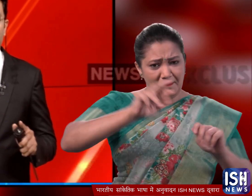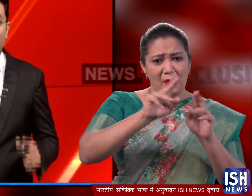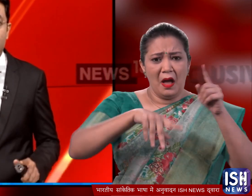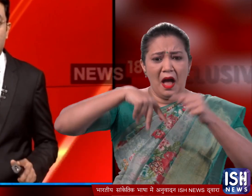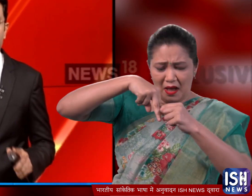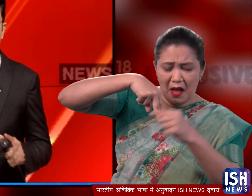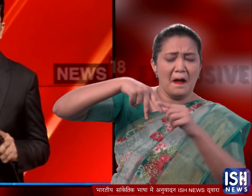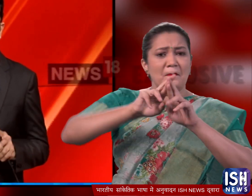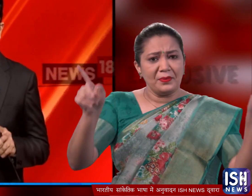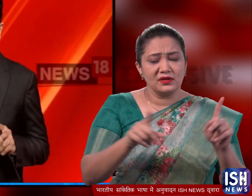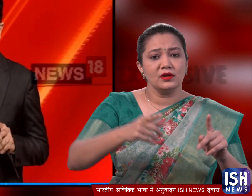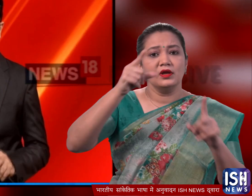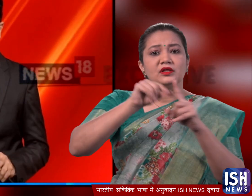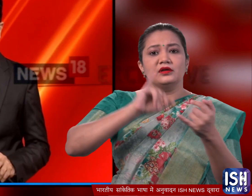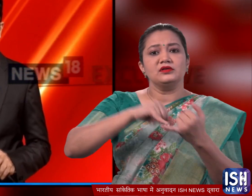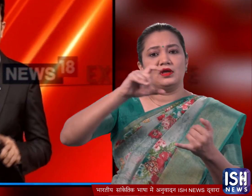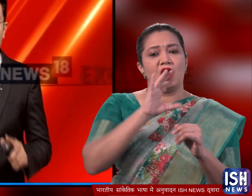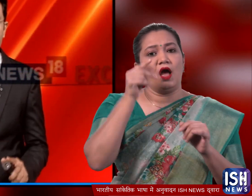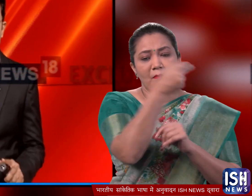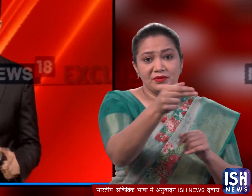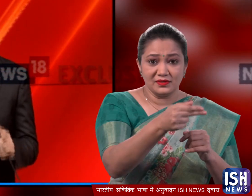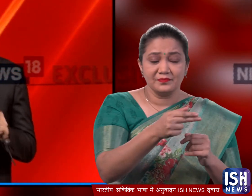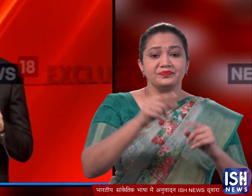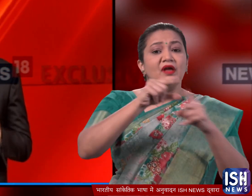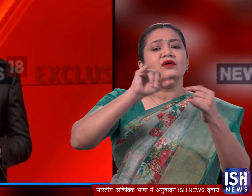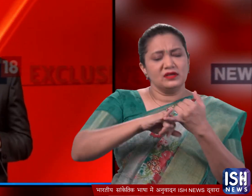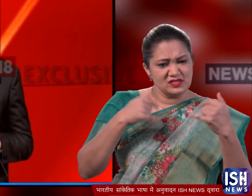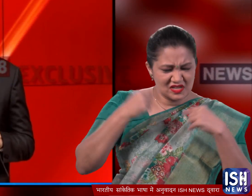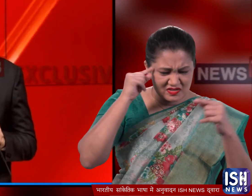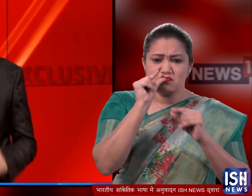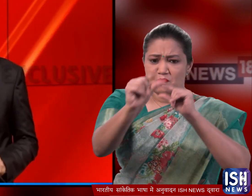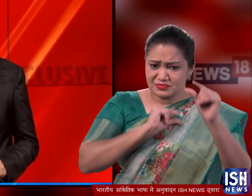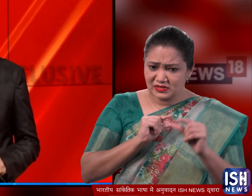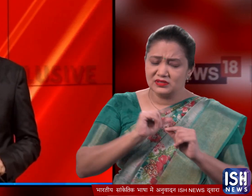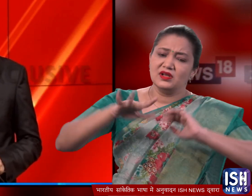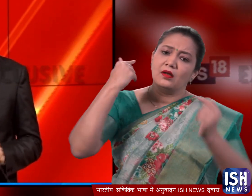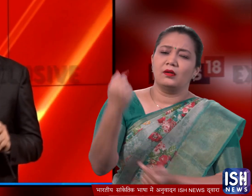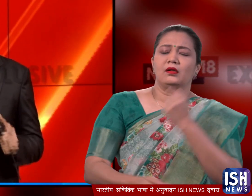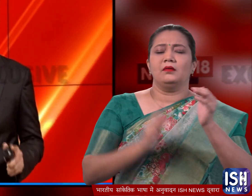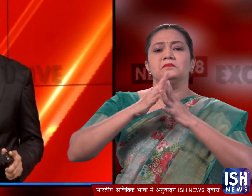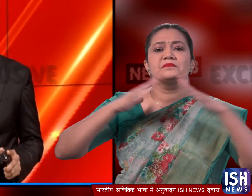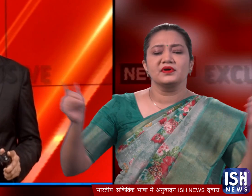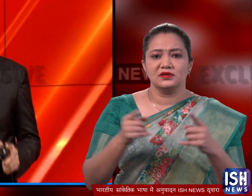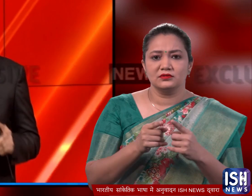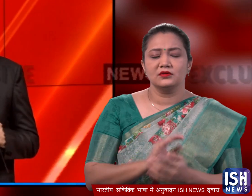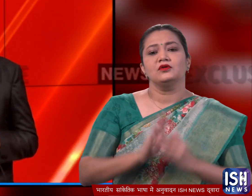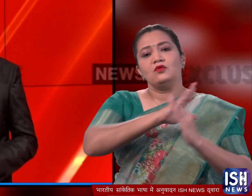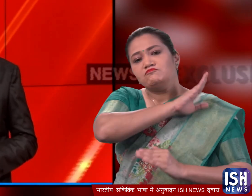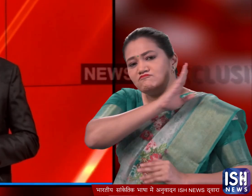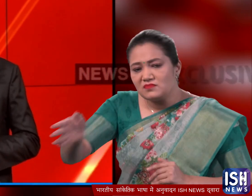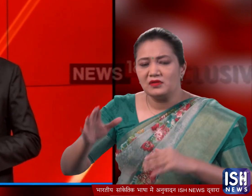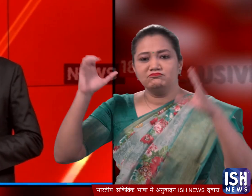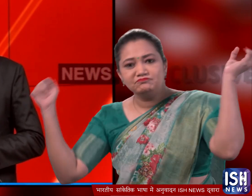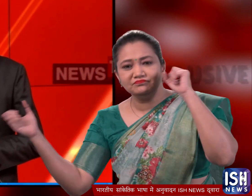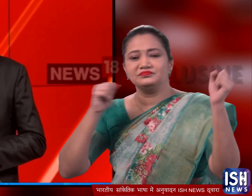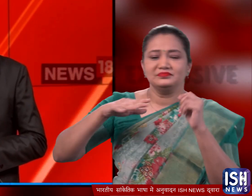जिसमें उन्होंने पूर्व सीएम दिग्विजय सिंह का नाम भी ले लिया और दिग्विजय सिंह ने इसे बड़ा राजनीतिक मुद्दा बना दिया, जिसके बाद विधायक के घर पर राम के भजन